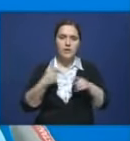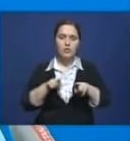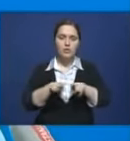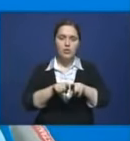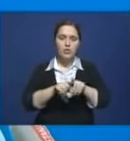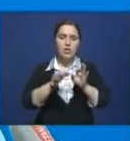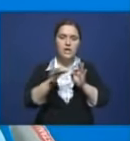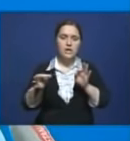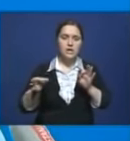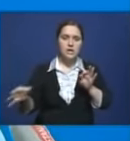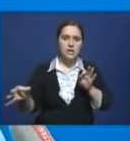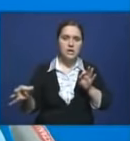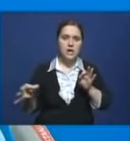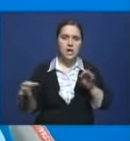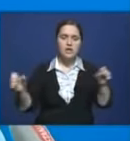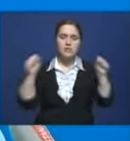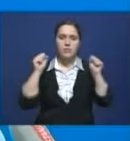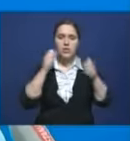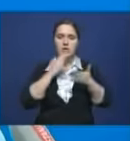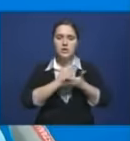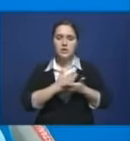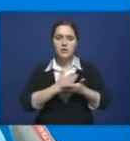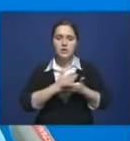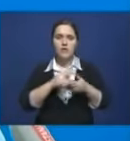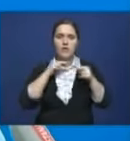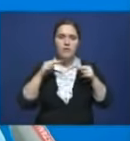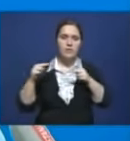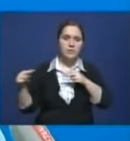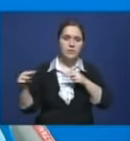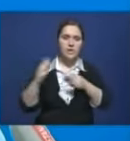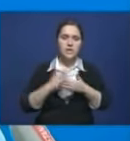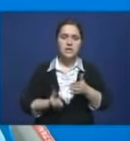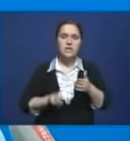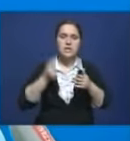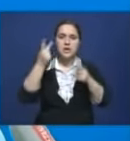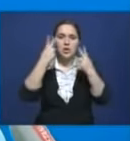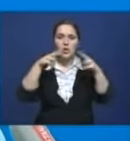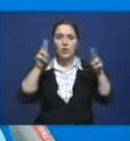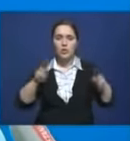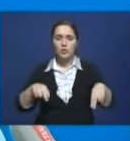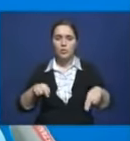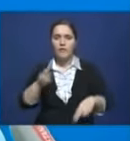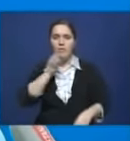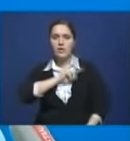управление спорта уделяет большое внимание. Есть несколько клубов, которые работают